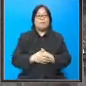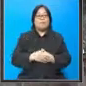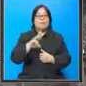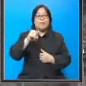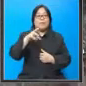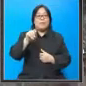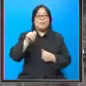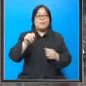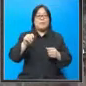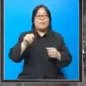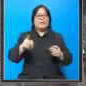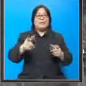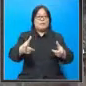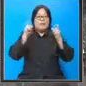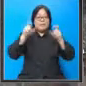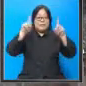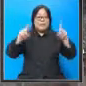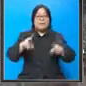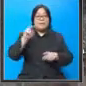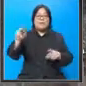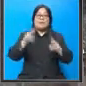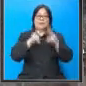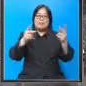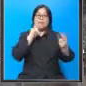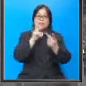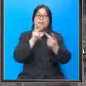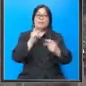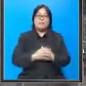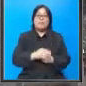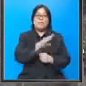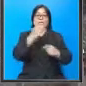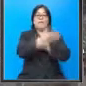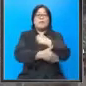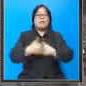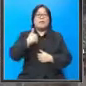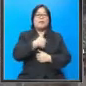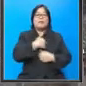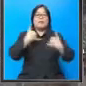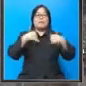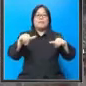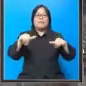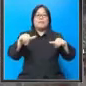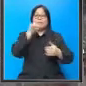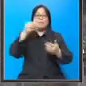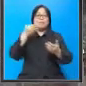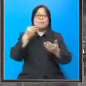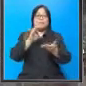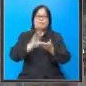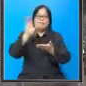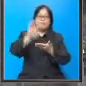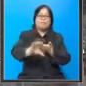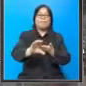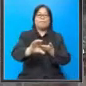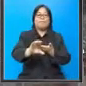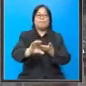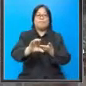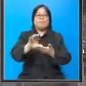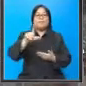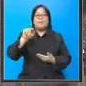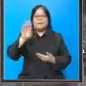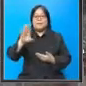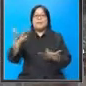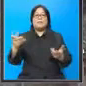huskies ngerti test kit yang sangat berkesan tetapi negara kita masih tidak melaporkan dalam